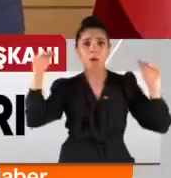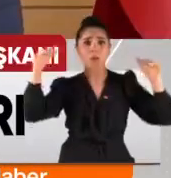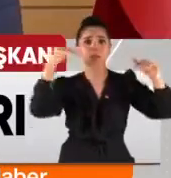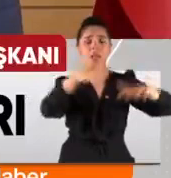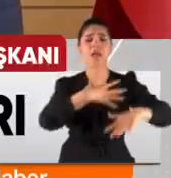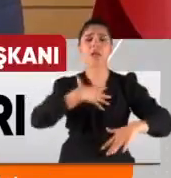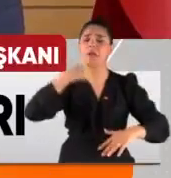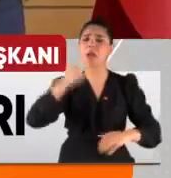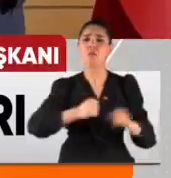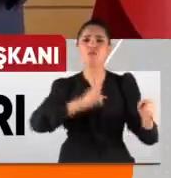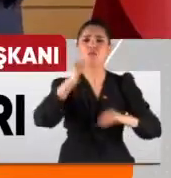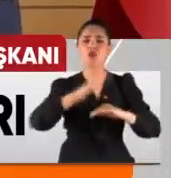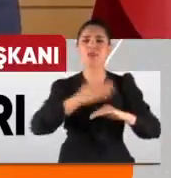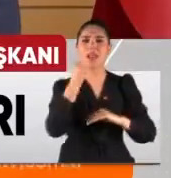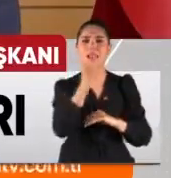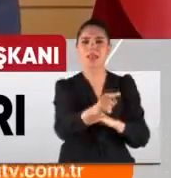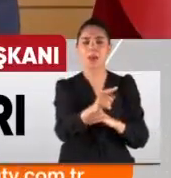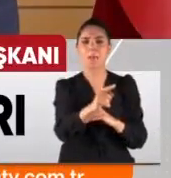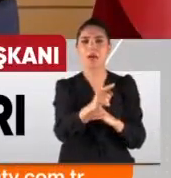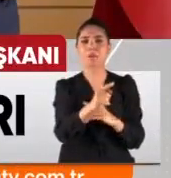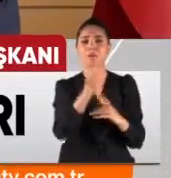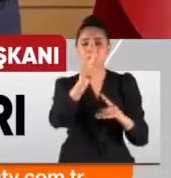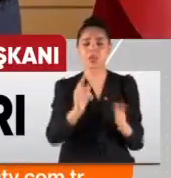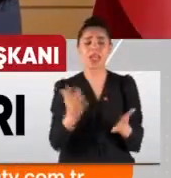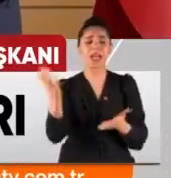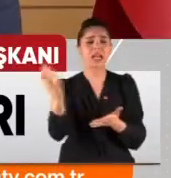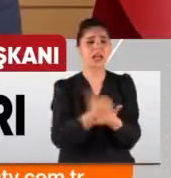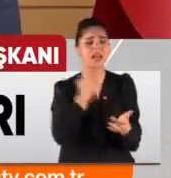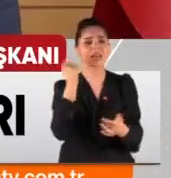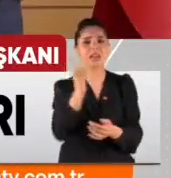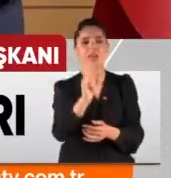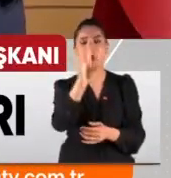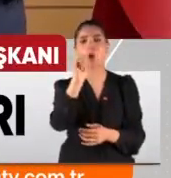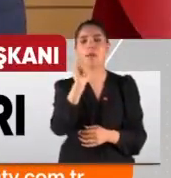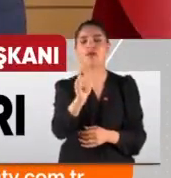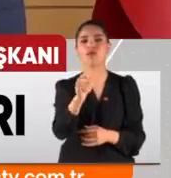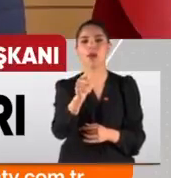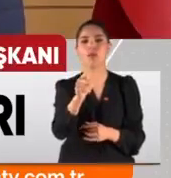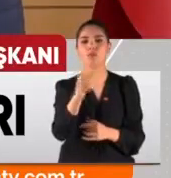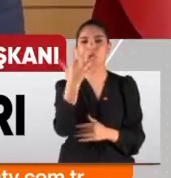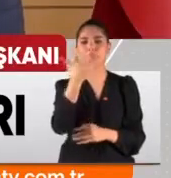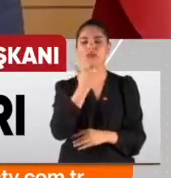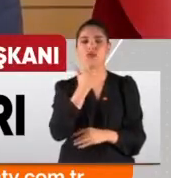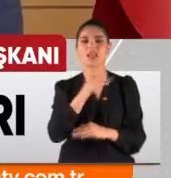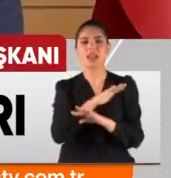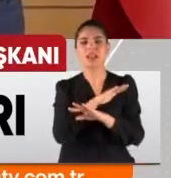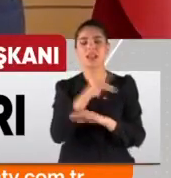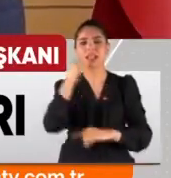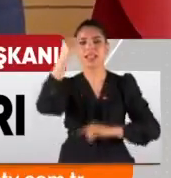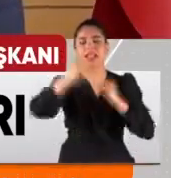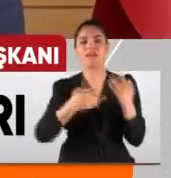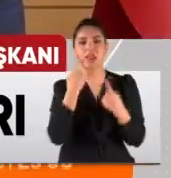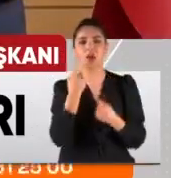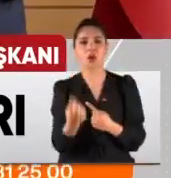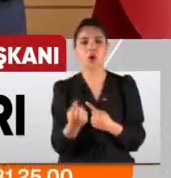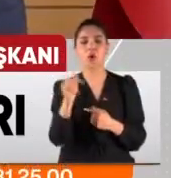kanıyla, canıyla mücadele ettiği ve inanılmaz bir zafer kazandığı 15 Temmuz'un 5. seneyi devriyesindeyiz.